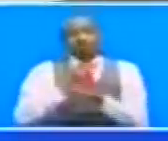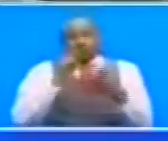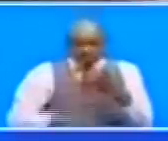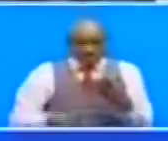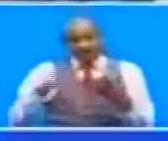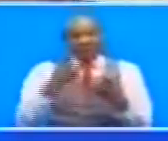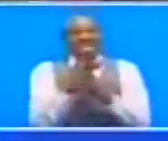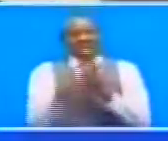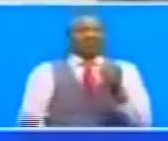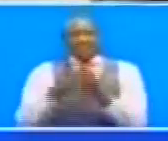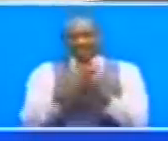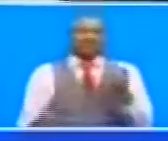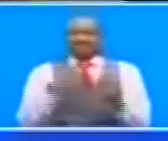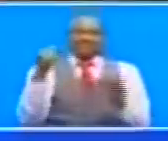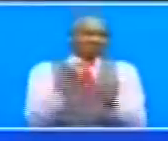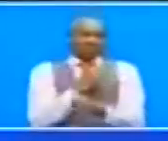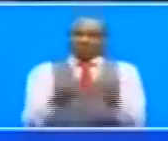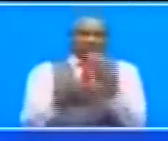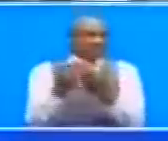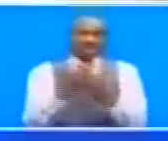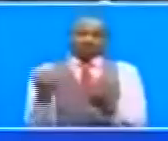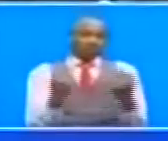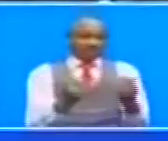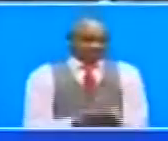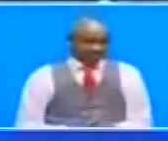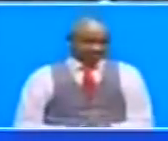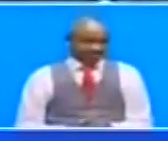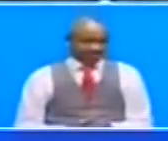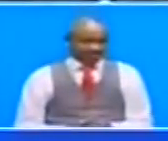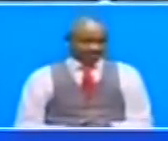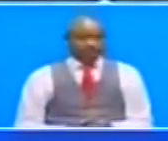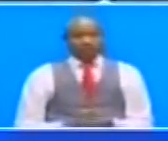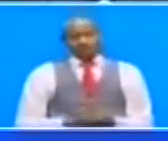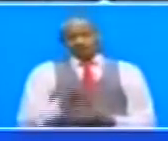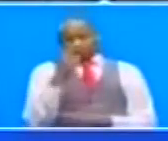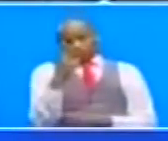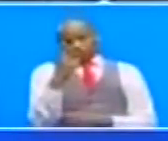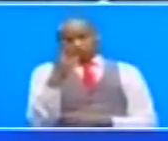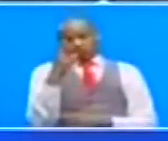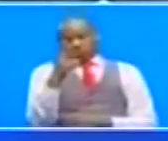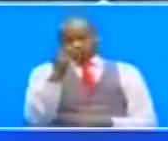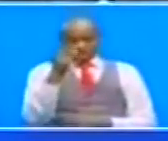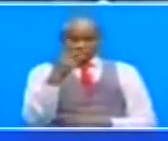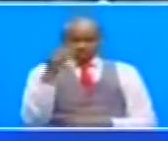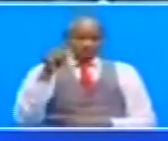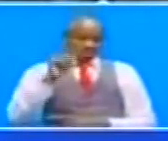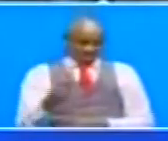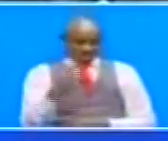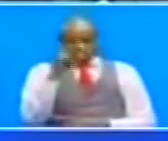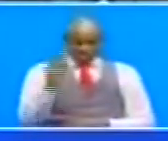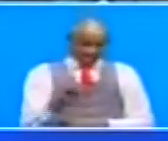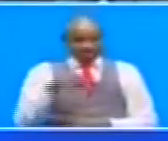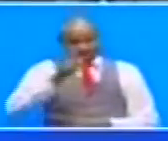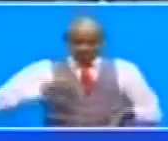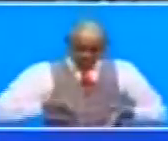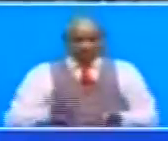kuavya mimba kwa wasioweza masuala ya uzazi. Mwaka 2000, Lucy Mwene alijaliwa kujifungua mwanawe